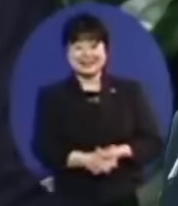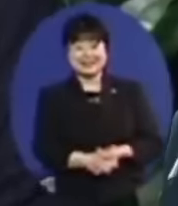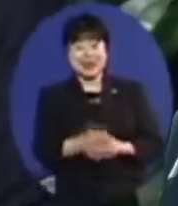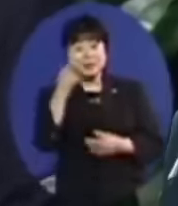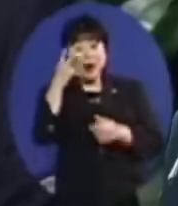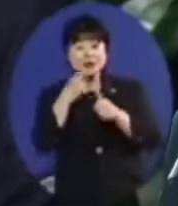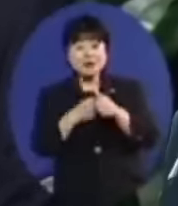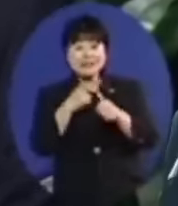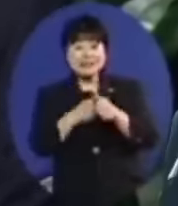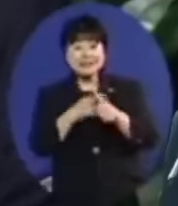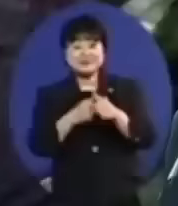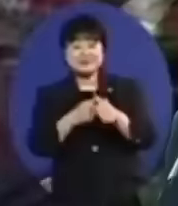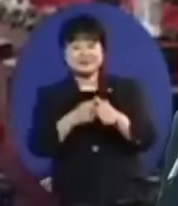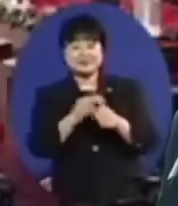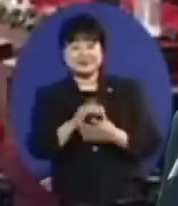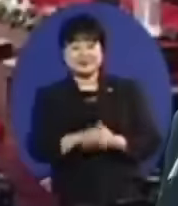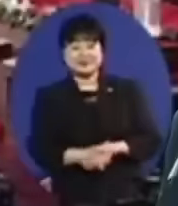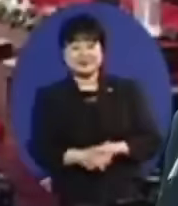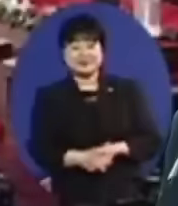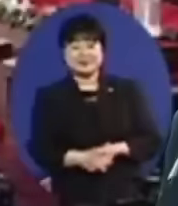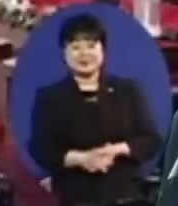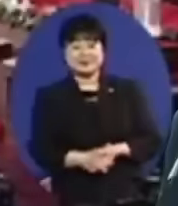바울은 그것이